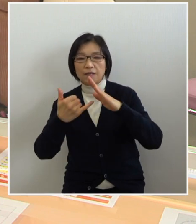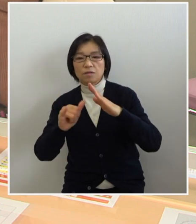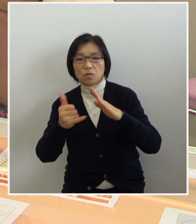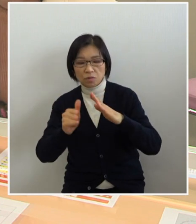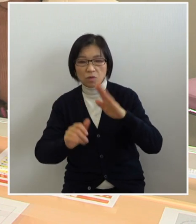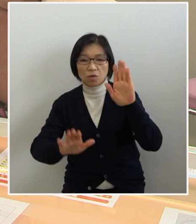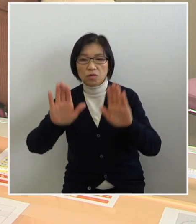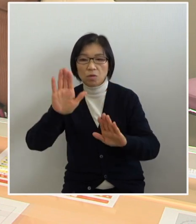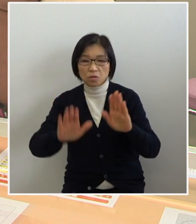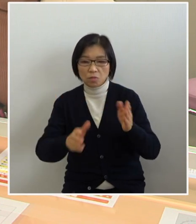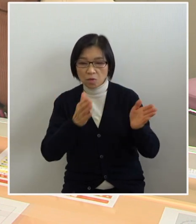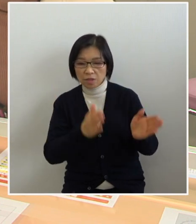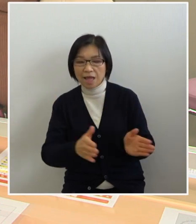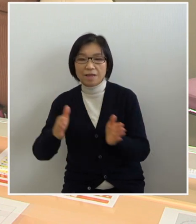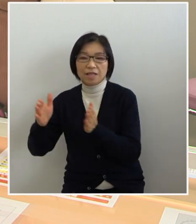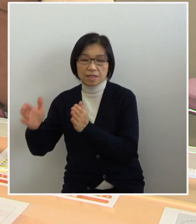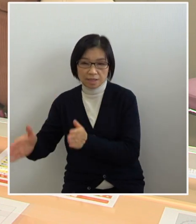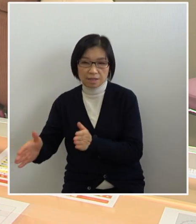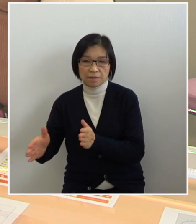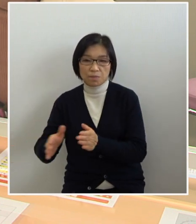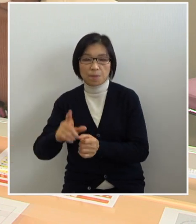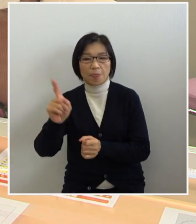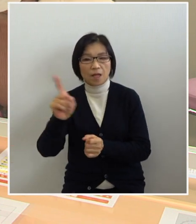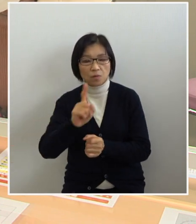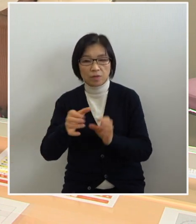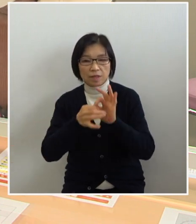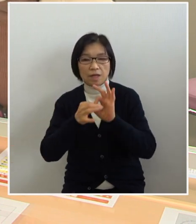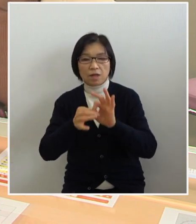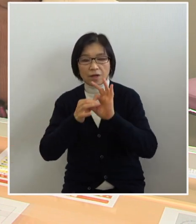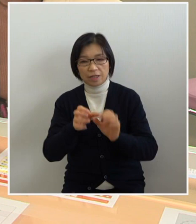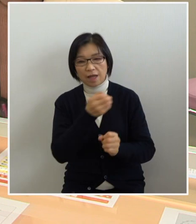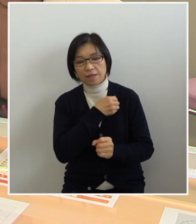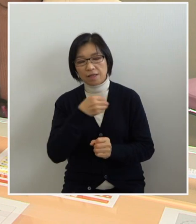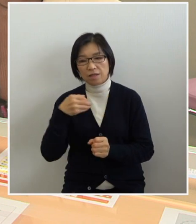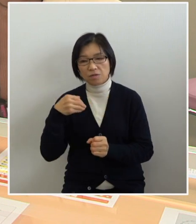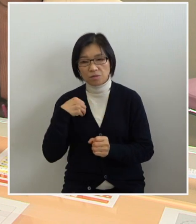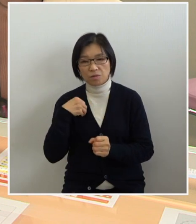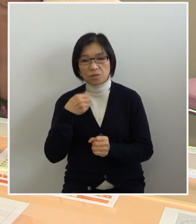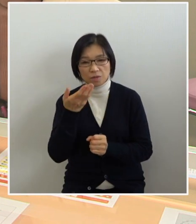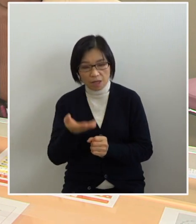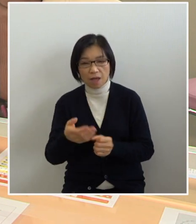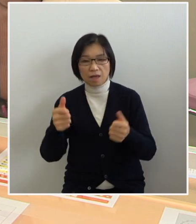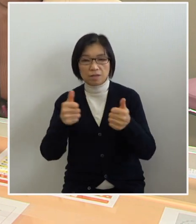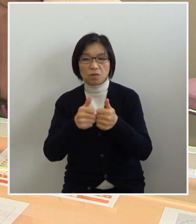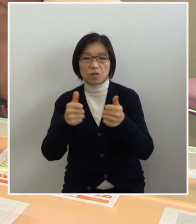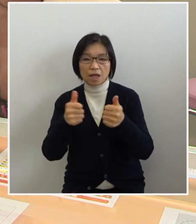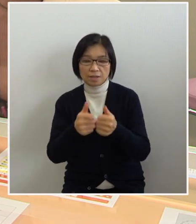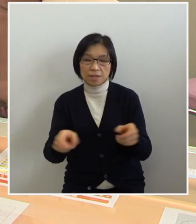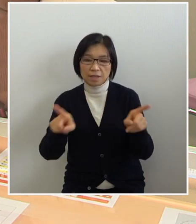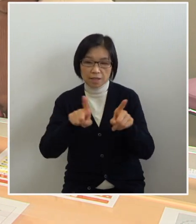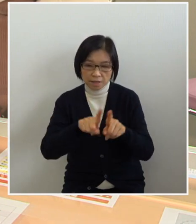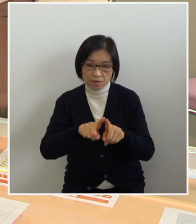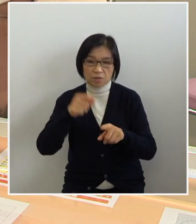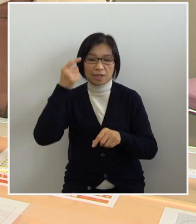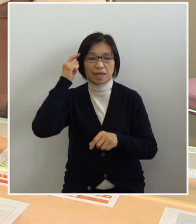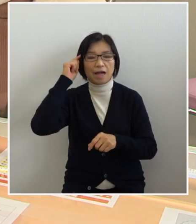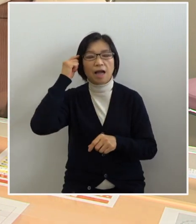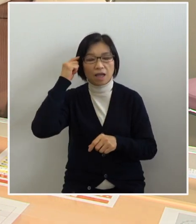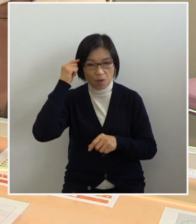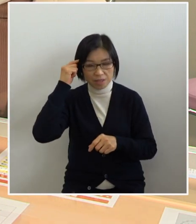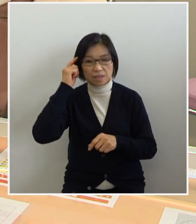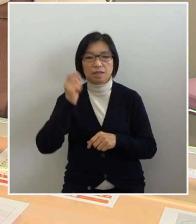況を整理し、どんな関わりができるかを相談し、一緒に考えます。